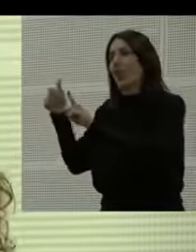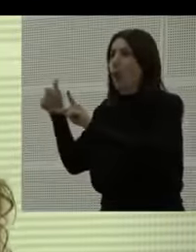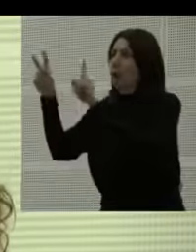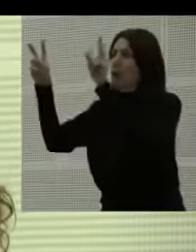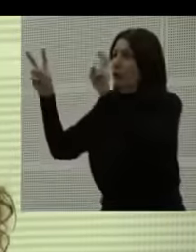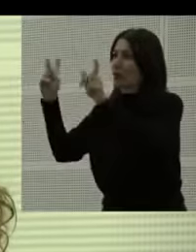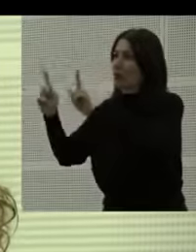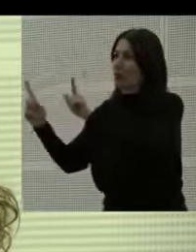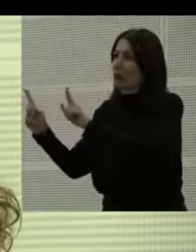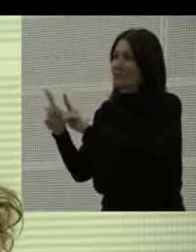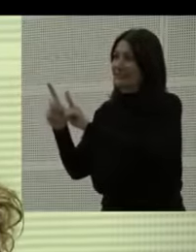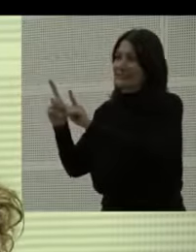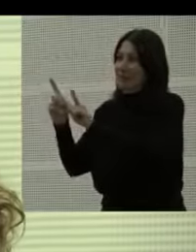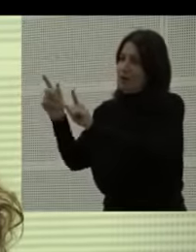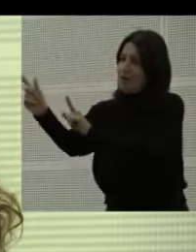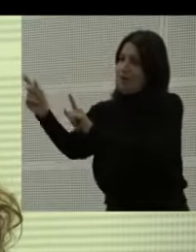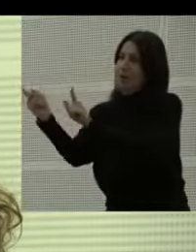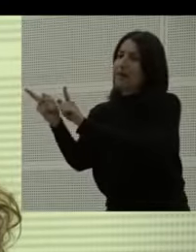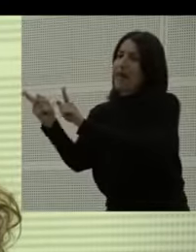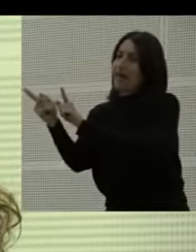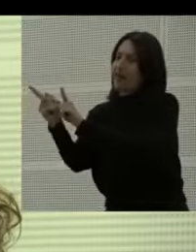resto,